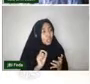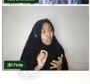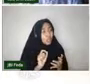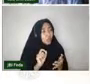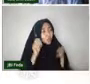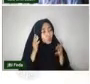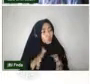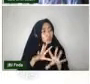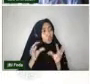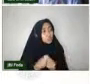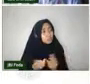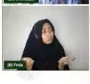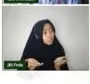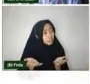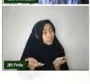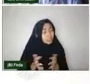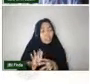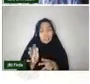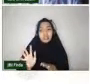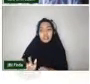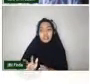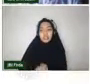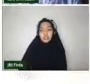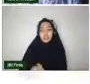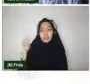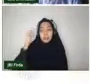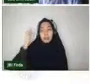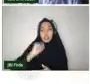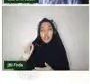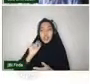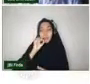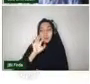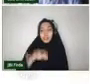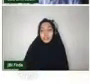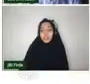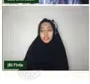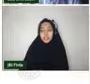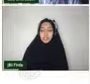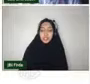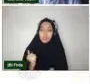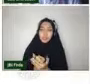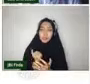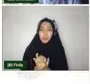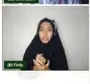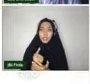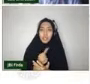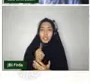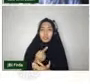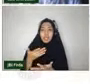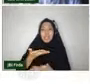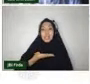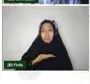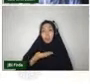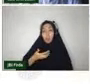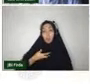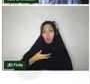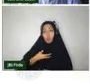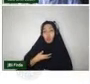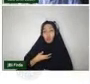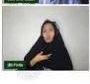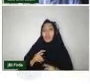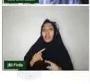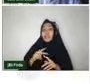inklusif? Saat itu maka pihak sekolah menyampaikan, sebetulnya kami sangat menerima anak bapak dengan tangan terbuka.